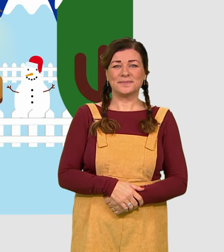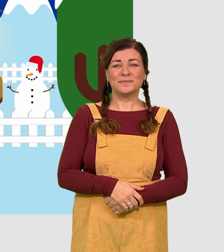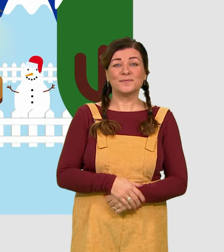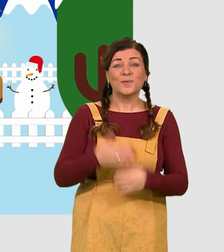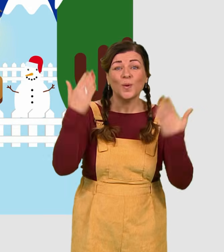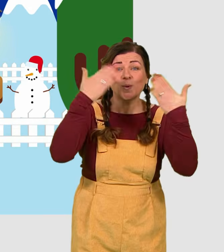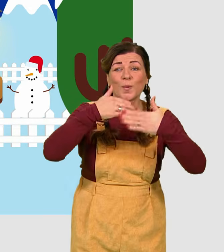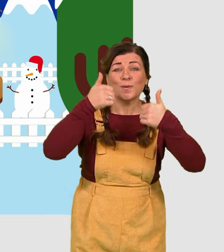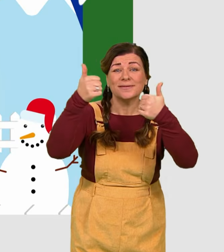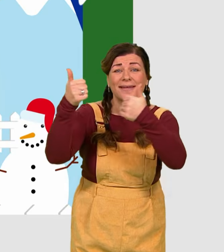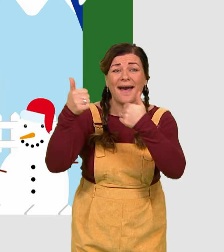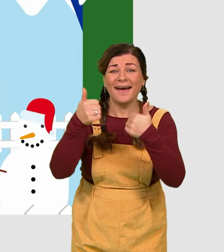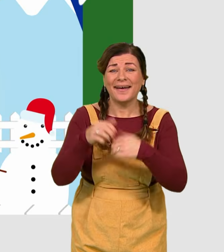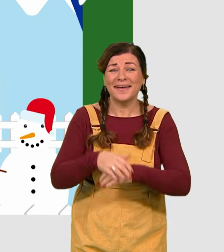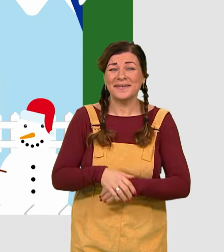Nos da, Griw.